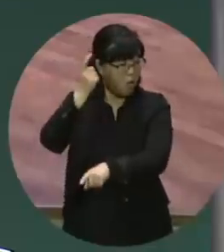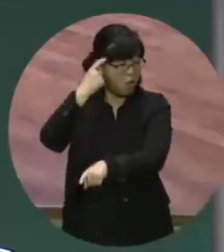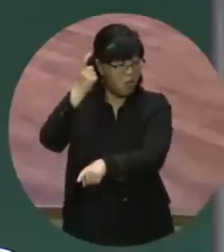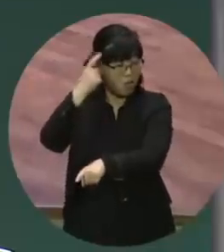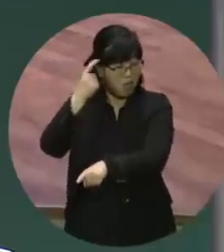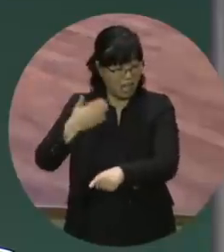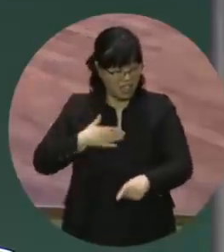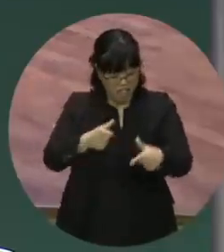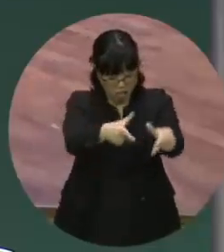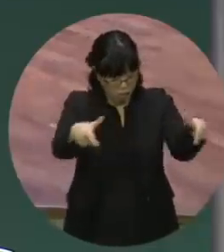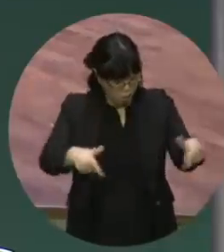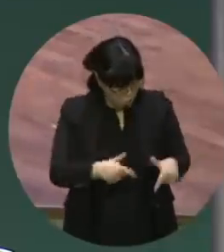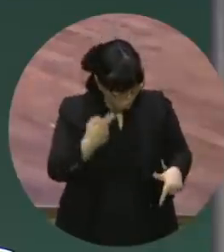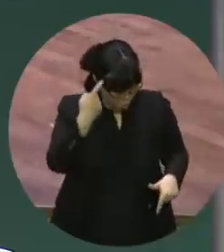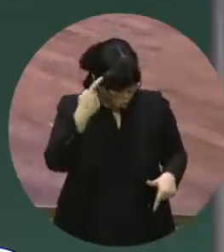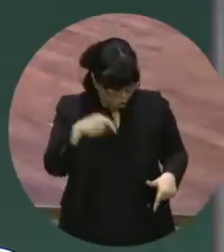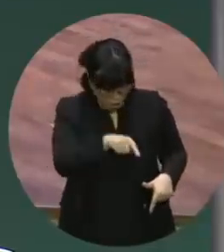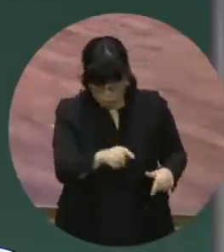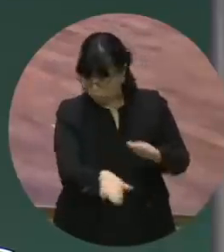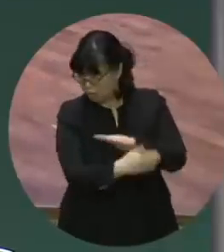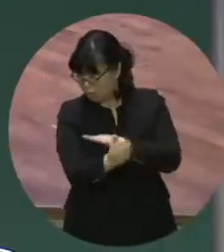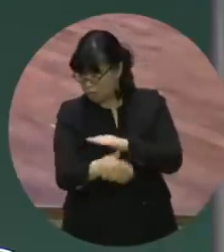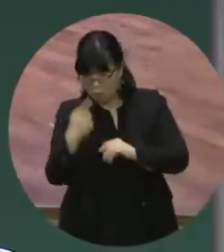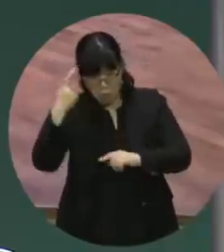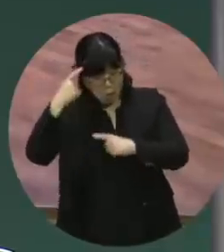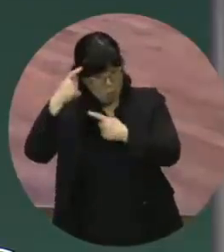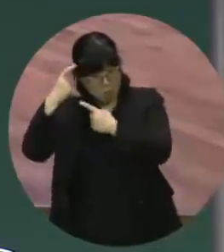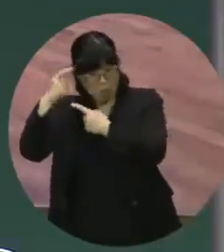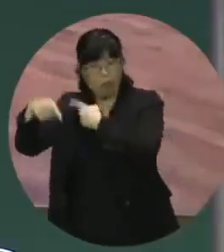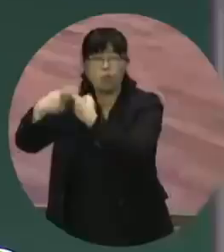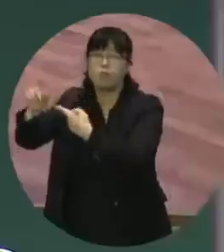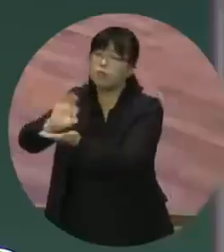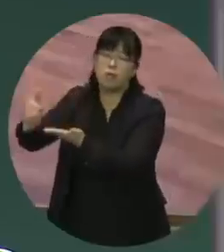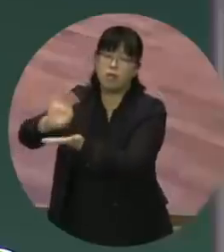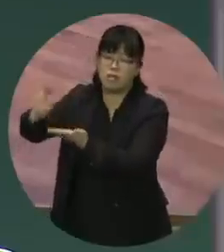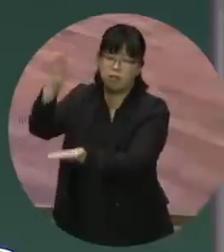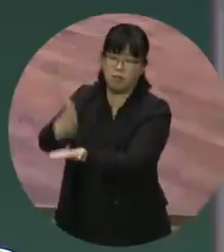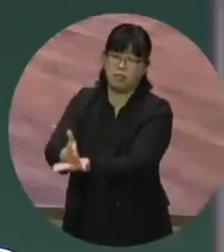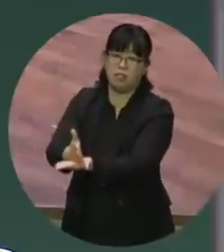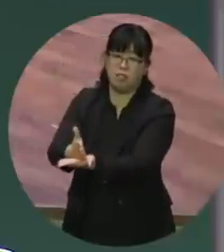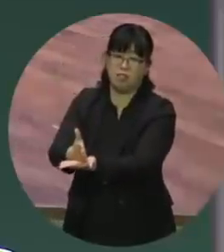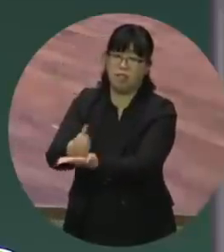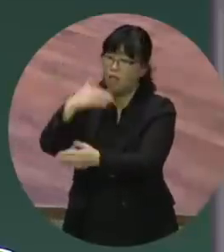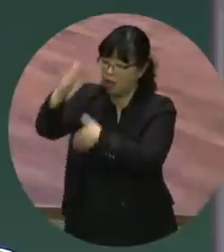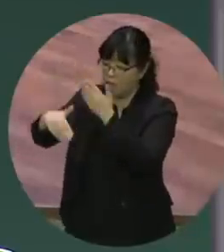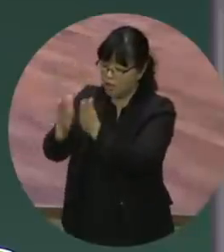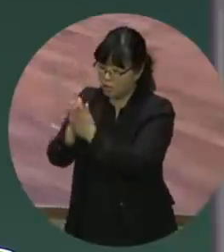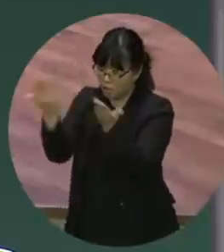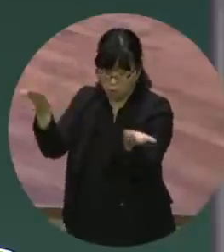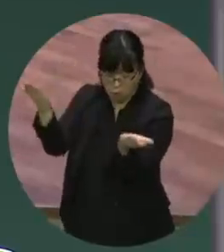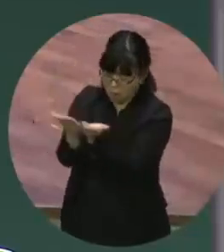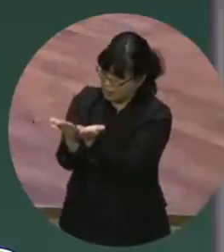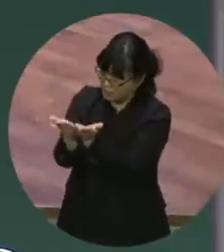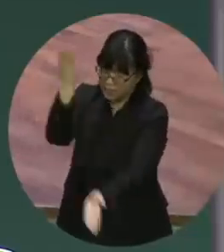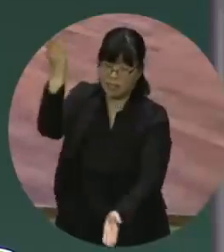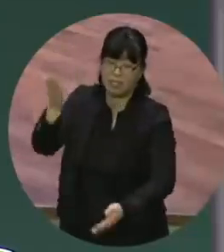거예요. 그거는 성경적 사람 아니에요. 이미 사단이 잡고 노는 사람이에요.